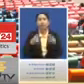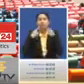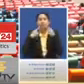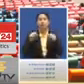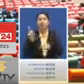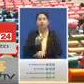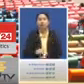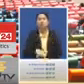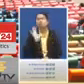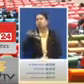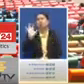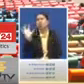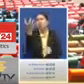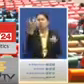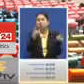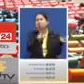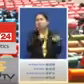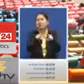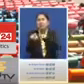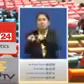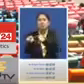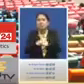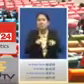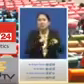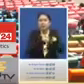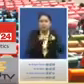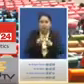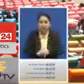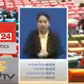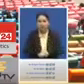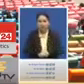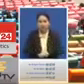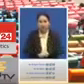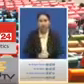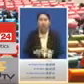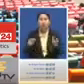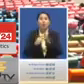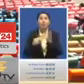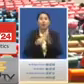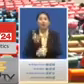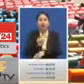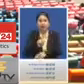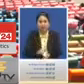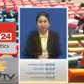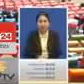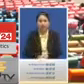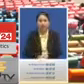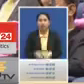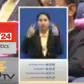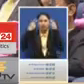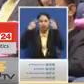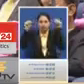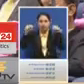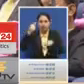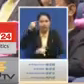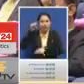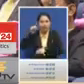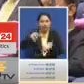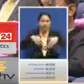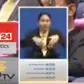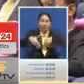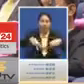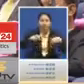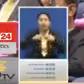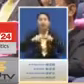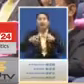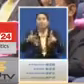ามันก็เป็นอย่างนี้กันทั่วโลกอะโลกเสรีนิยมเป็นอย่างนี้ก็หมายความว่าท่านไม่ได้ตระหนักว่ามันเป็นปัญหาของเรา